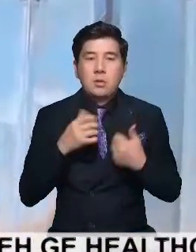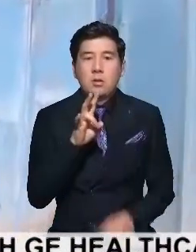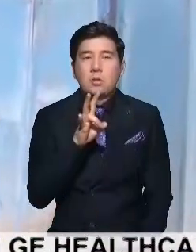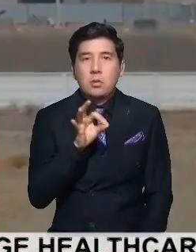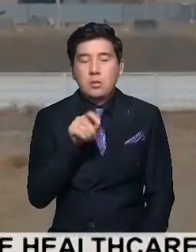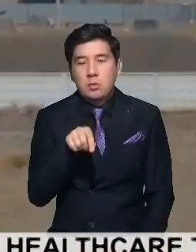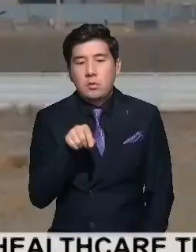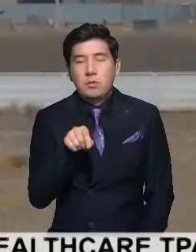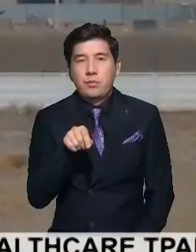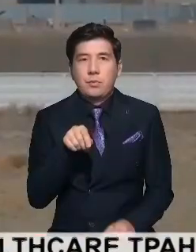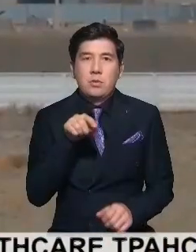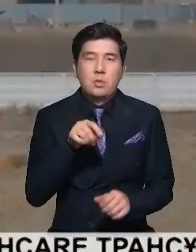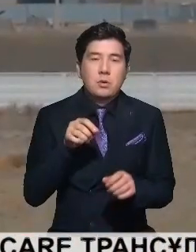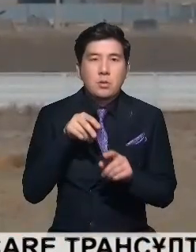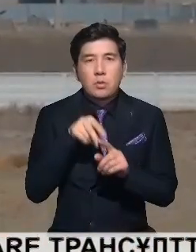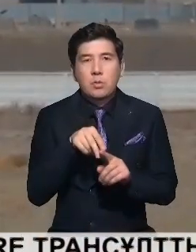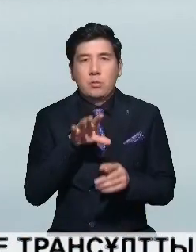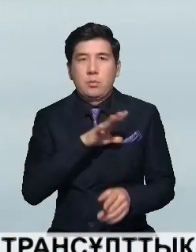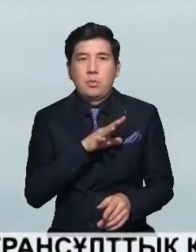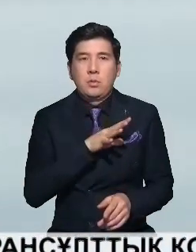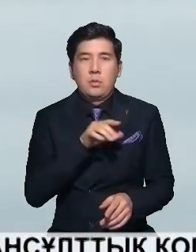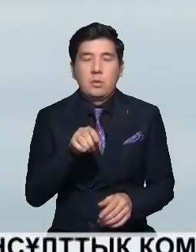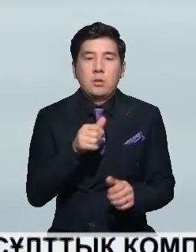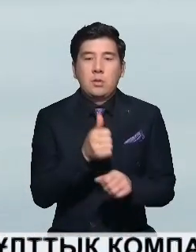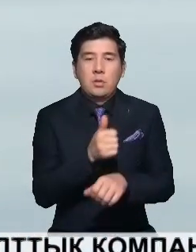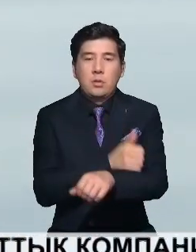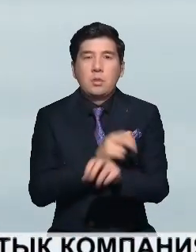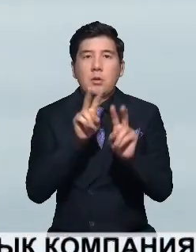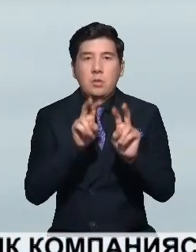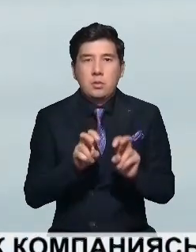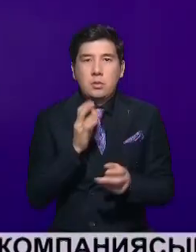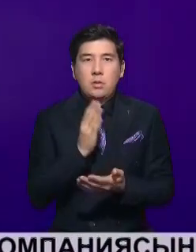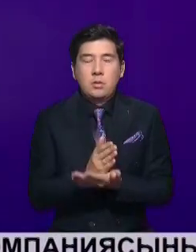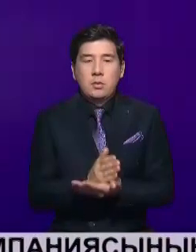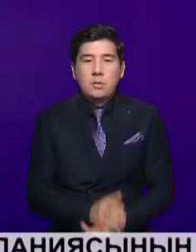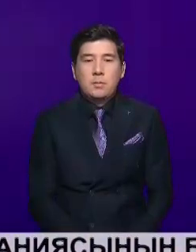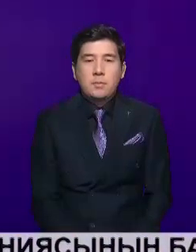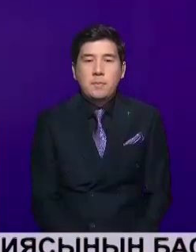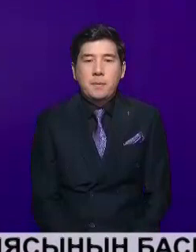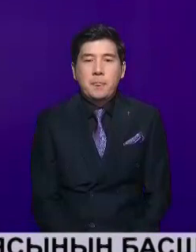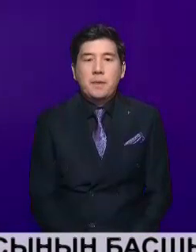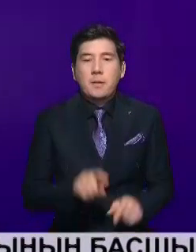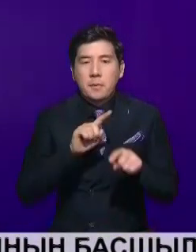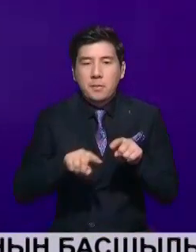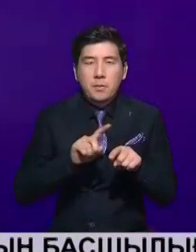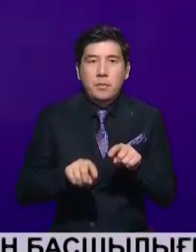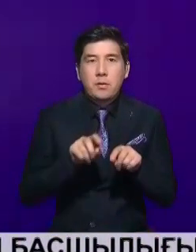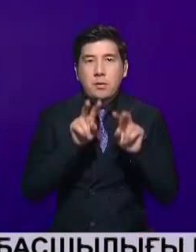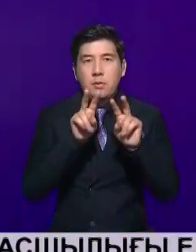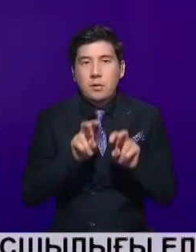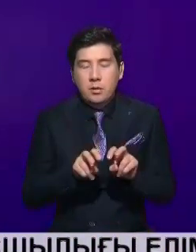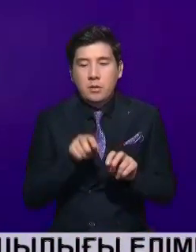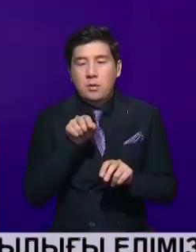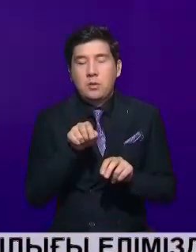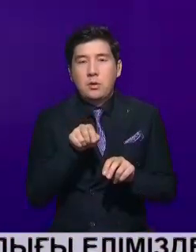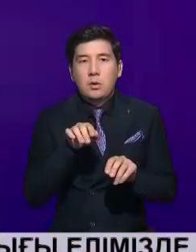беті ашылған соң арнайы құрылған комиссия мектепте тексеріс жүргізуде. Жедел іздестіру шараларын жүргізу барысында ол